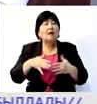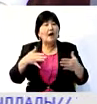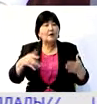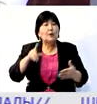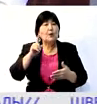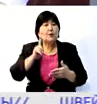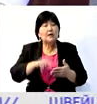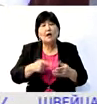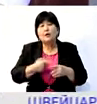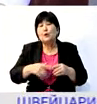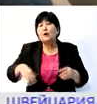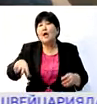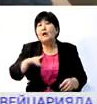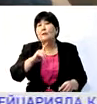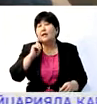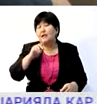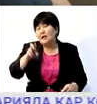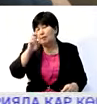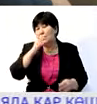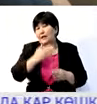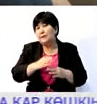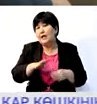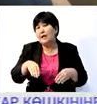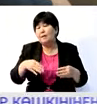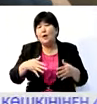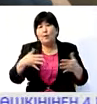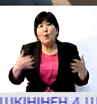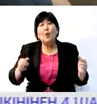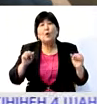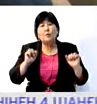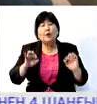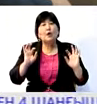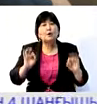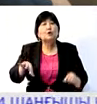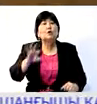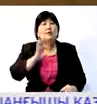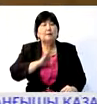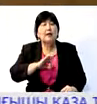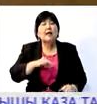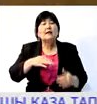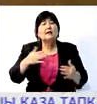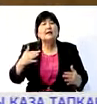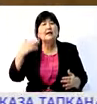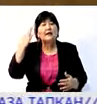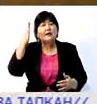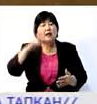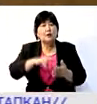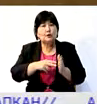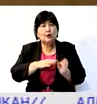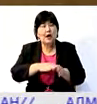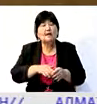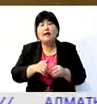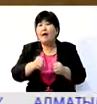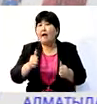сенім. Сондықтан аймақ жастары мемлекет тарапынан берілген мол мүмкіндікті дұрыс пайдаланып, тың идеяларын жүзеге асыруда